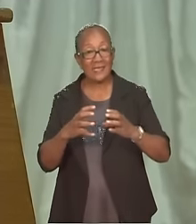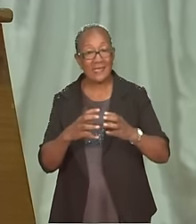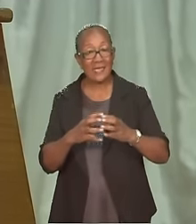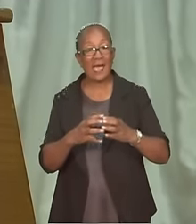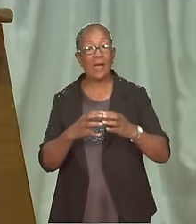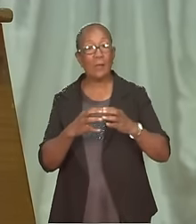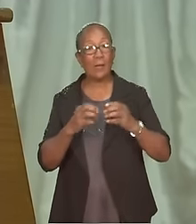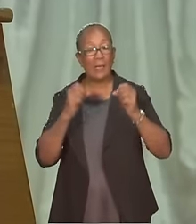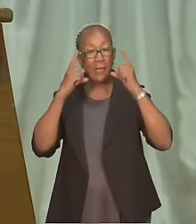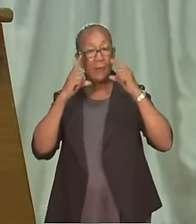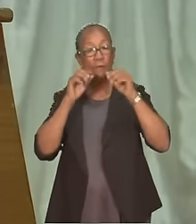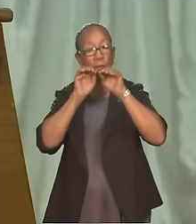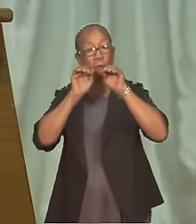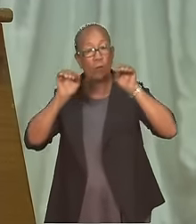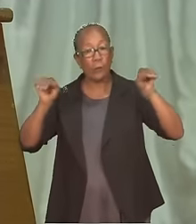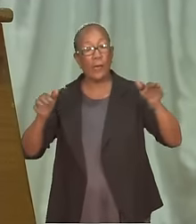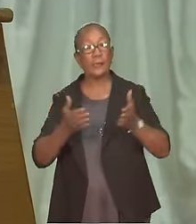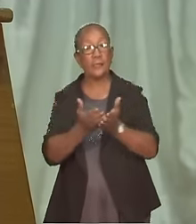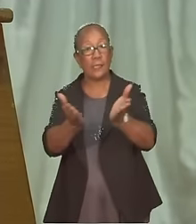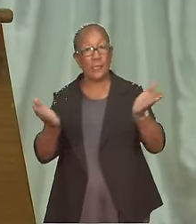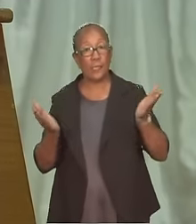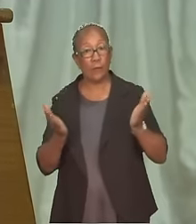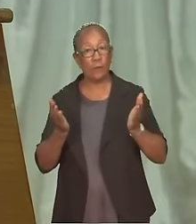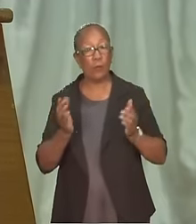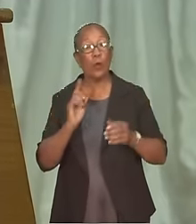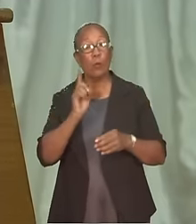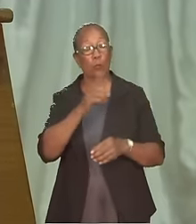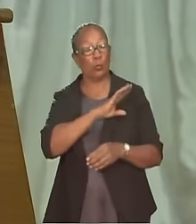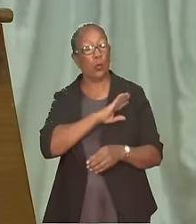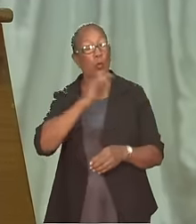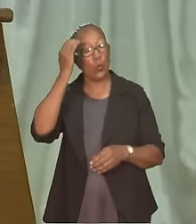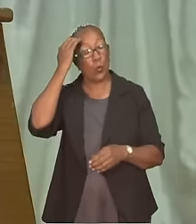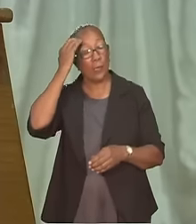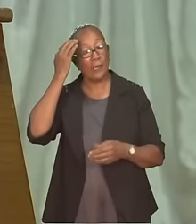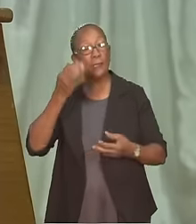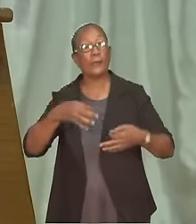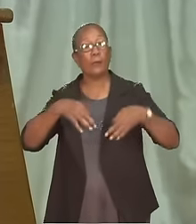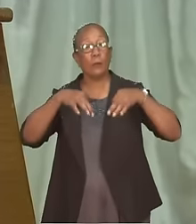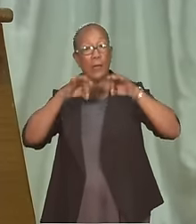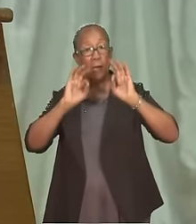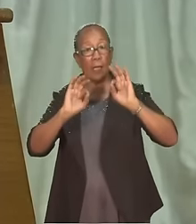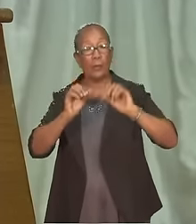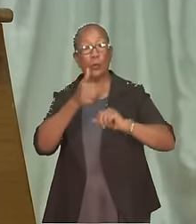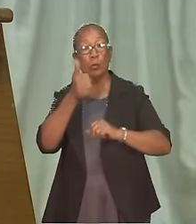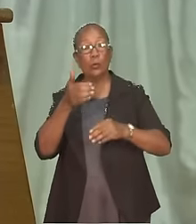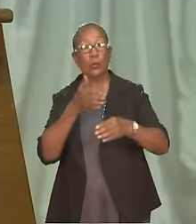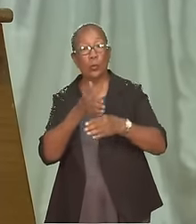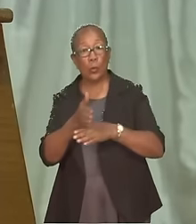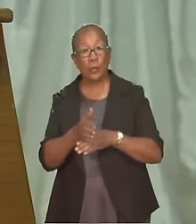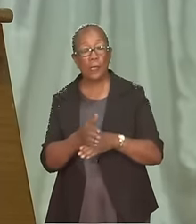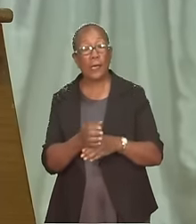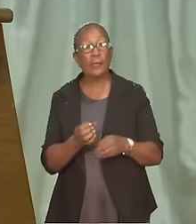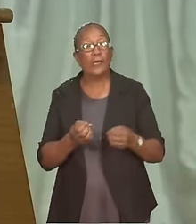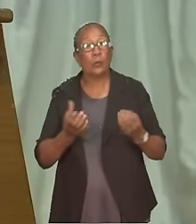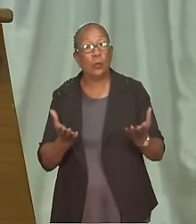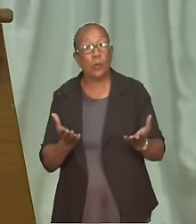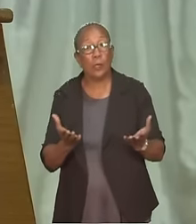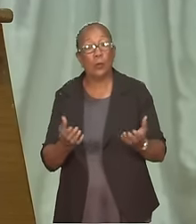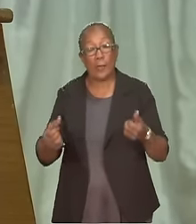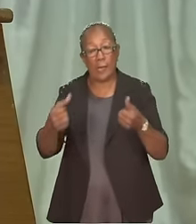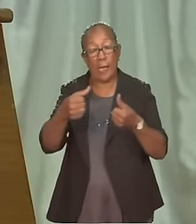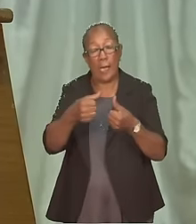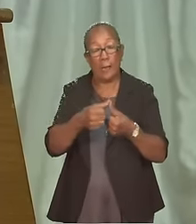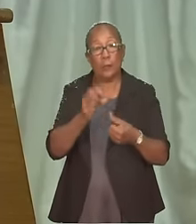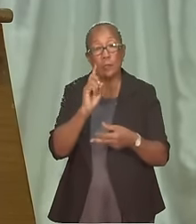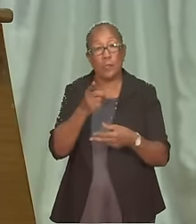informeren. Dat ook goed is voor de samenleving, dat beleid gecontinueerd wordt. Natuurlijk, daar waar aanpassingen gepleegd